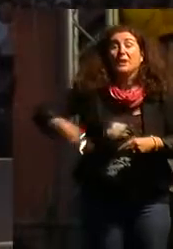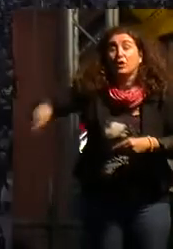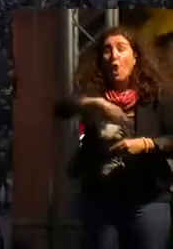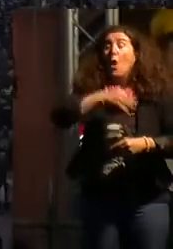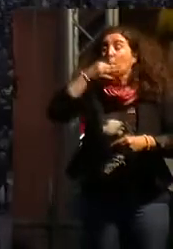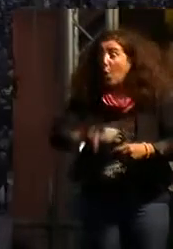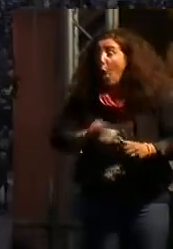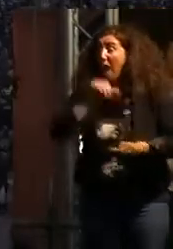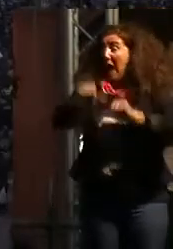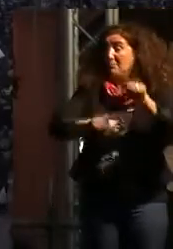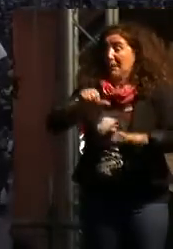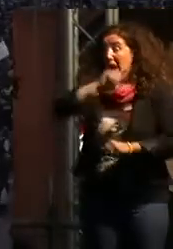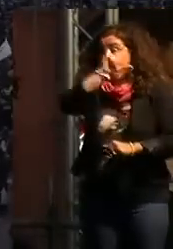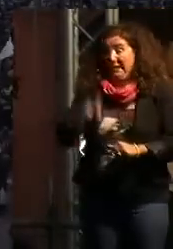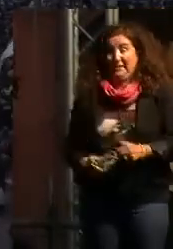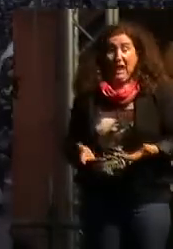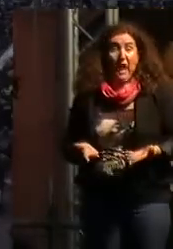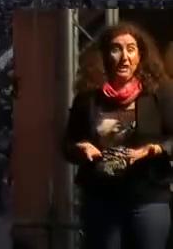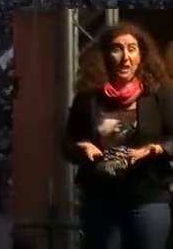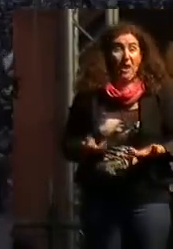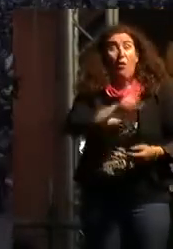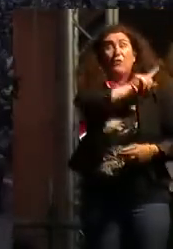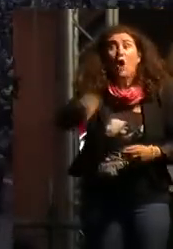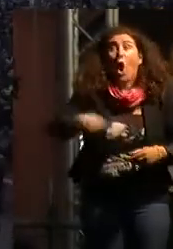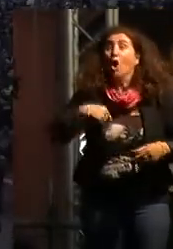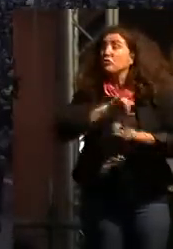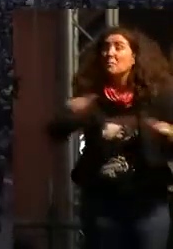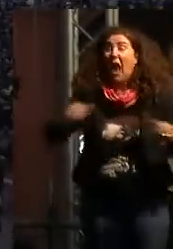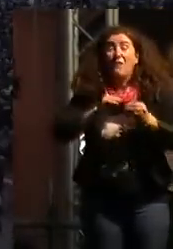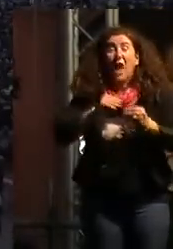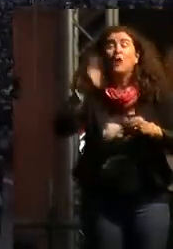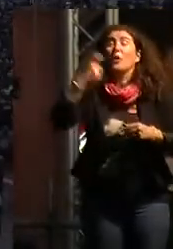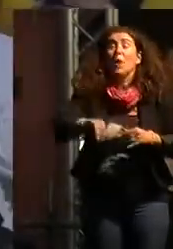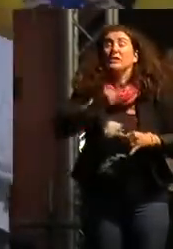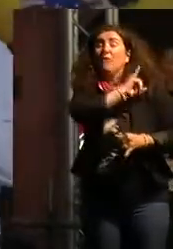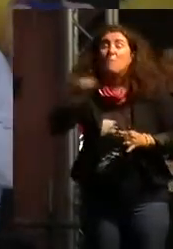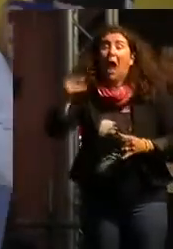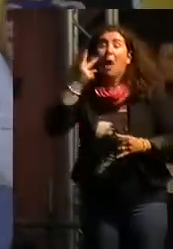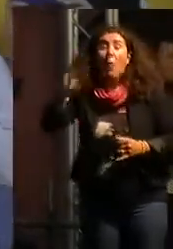paese, ma non l'abbiamo mai fatto fino ad oggi perché non abbiamo mai guardato verso il basso.